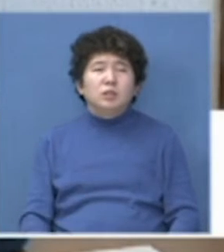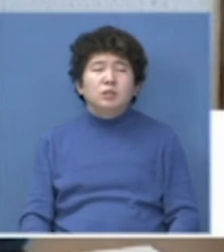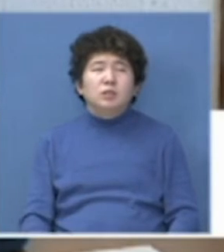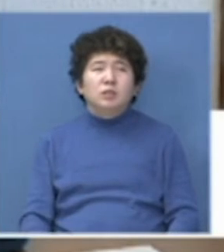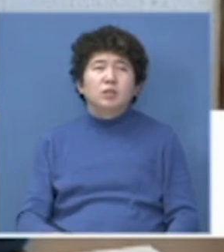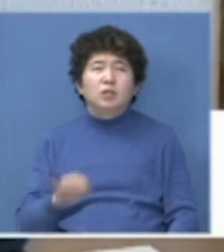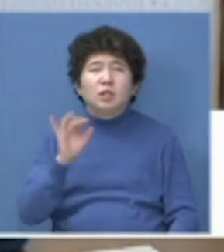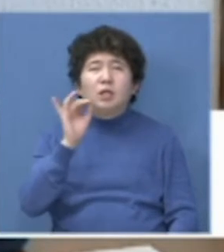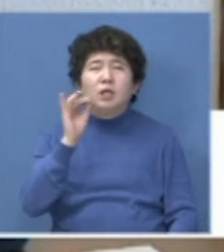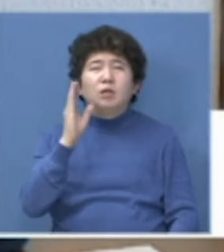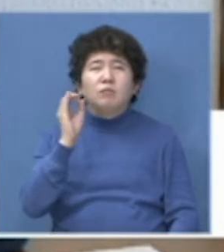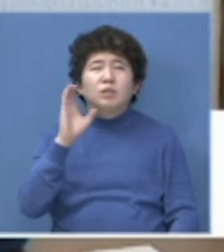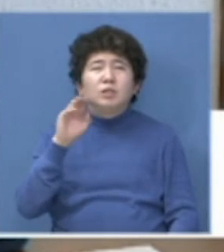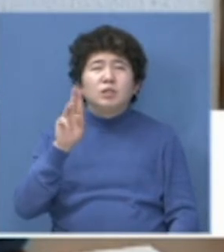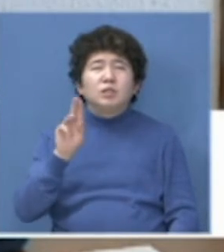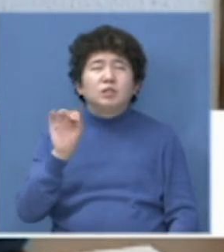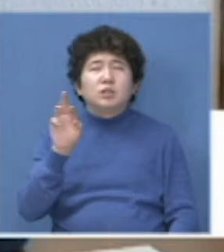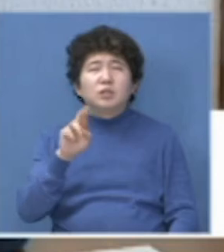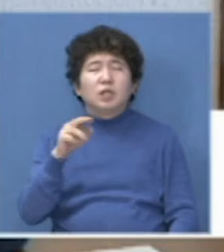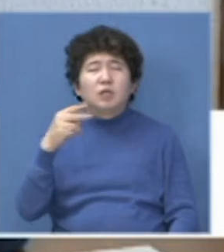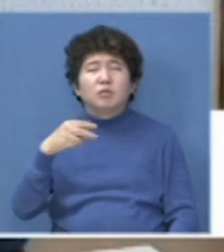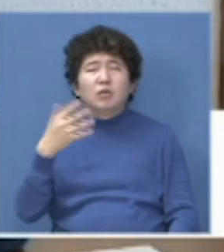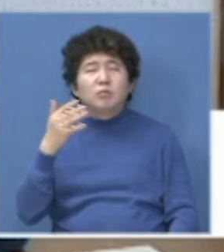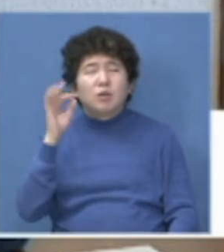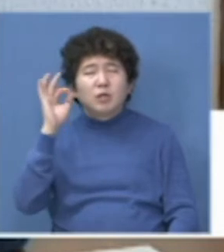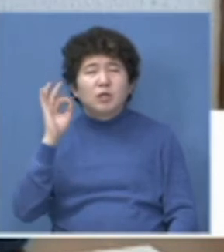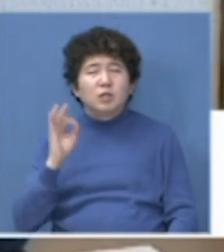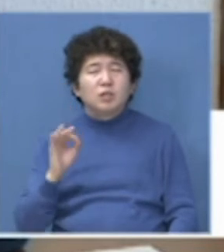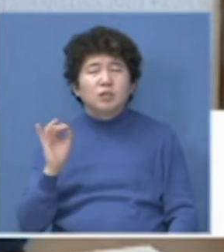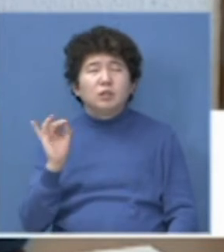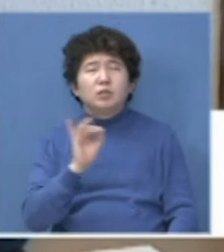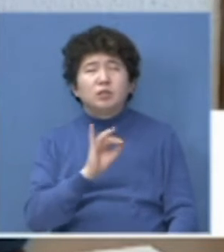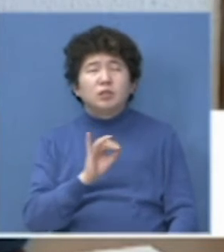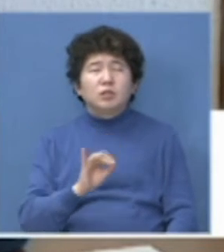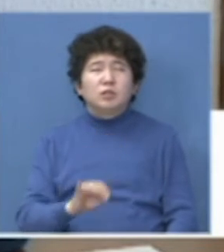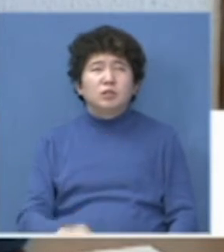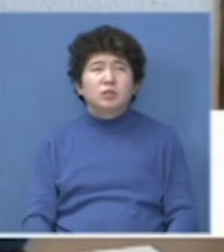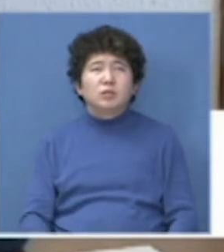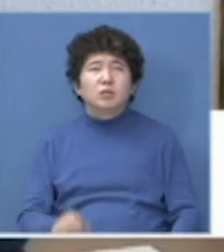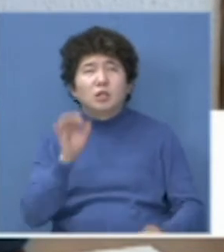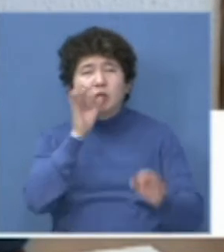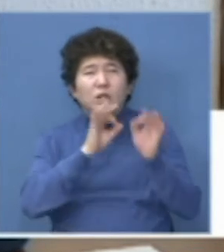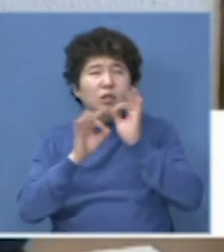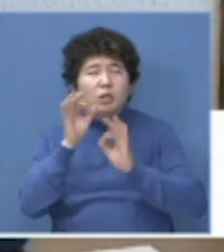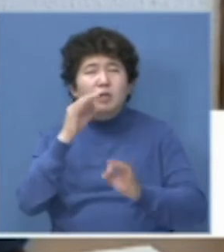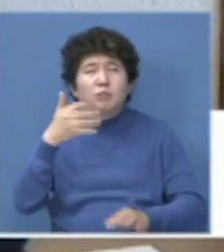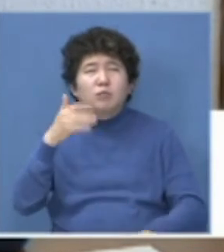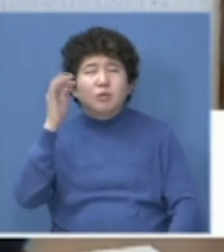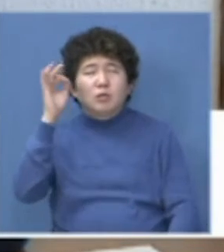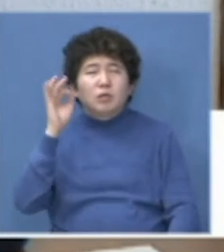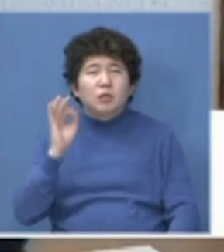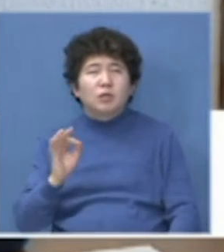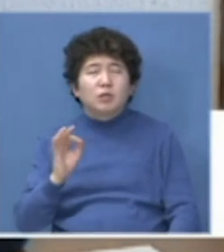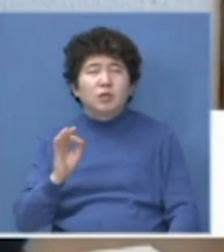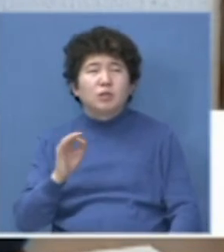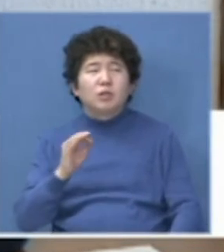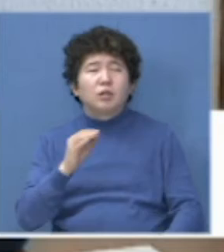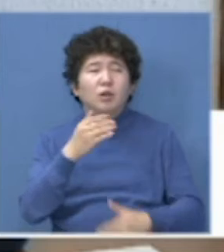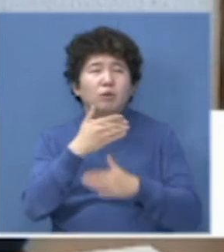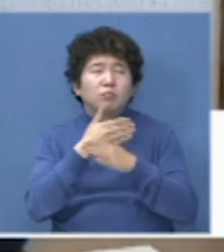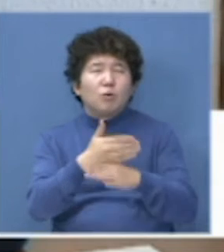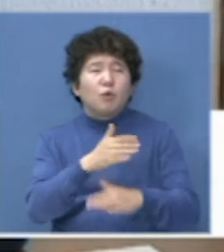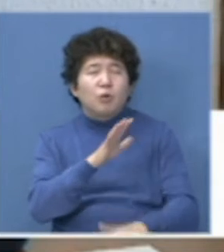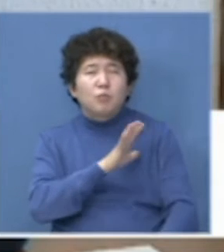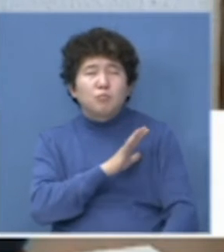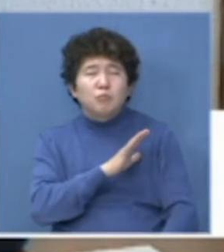шығындардың 25% субсидиялау және дәрі-дәрмектердің 50% субсидиялау қарастырылған.